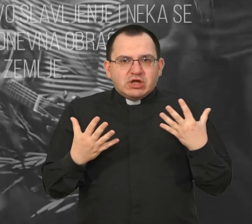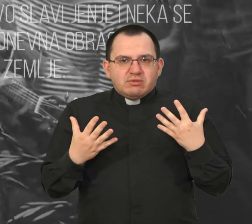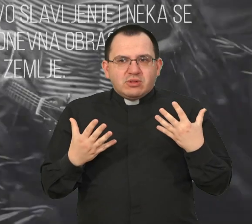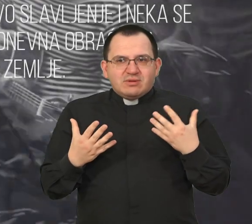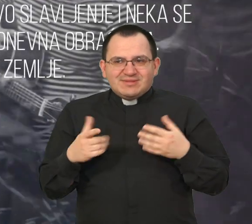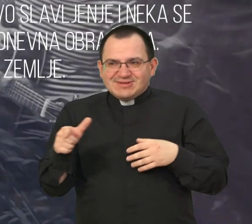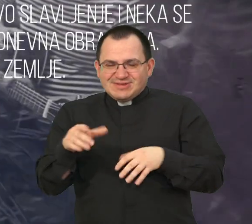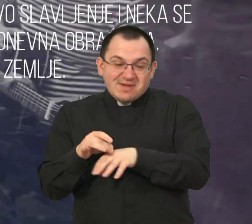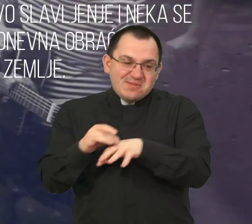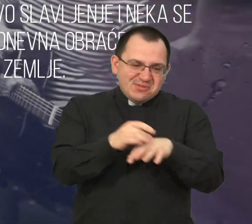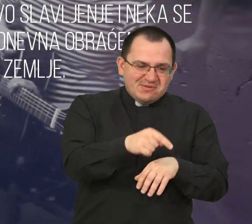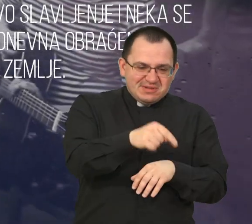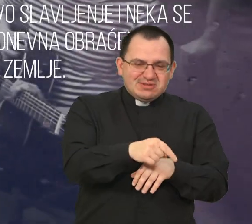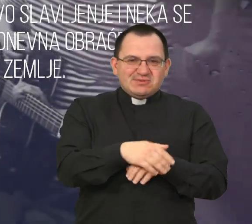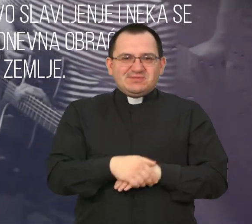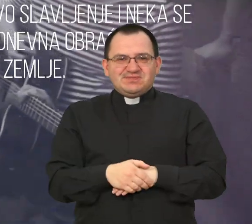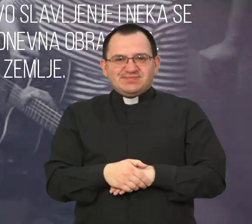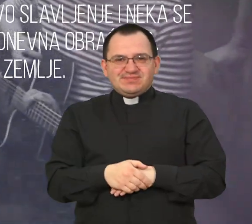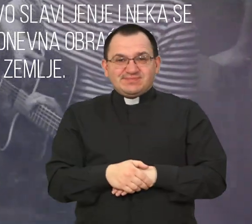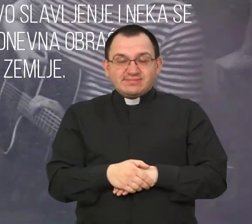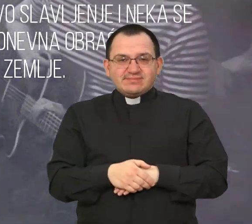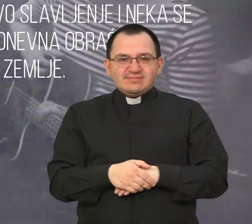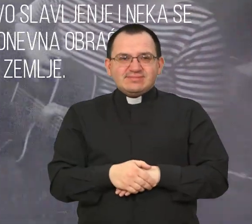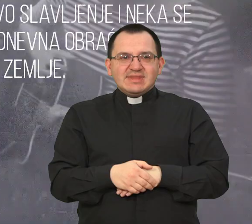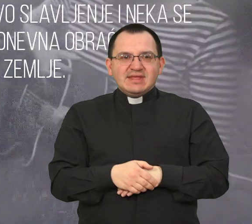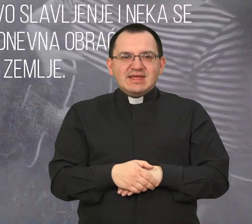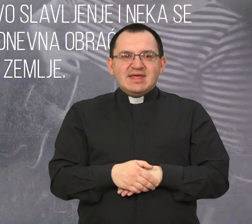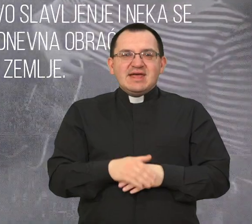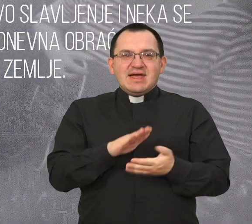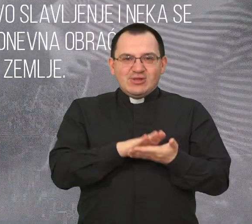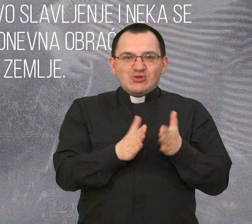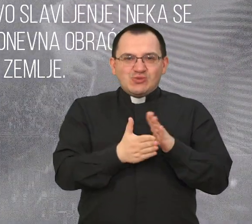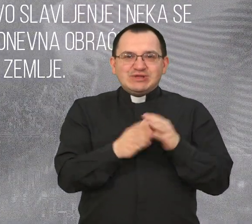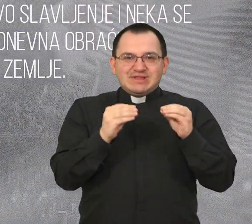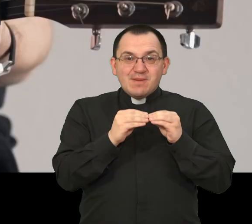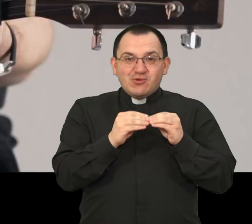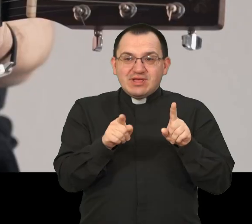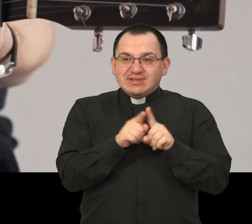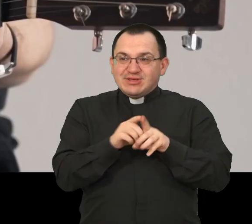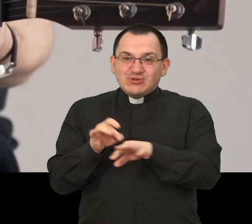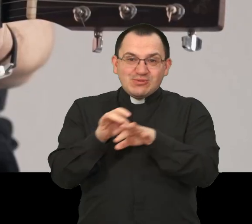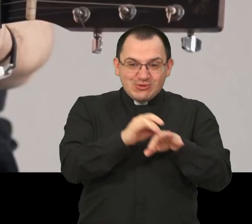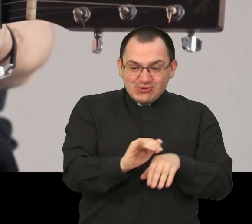ovdje. Supružnici Buljan i danas su zajedno u zajednici na koju znaju povesti i djecu.